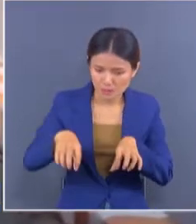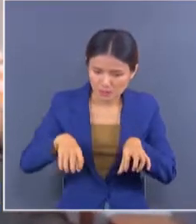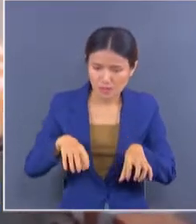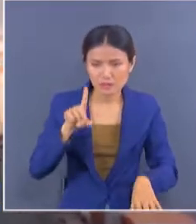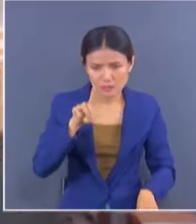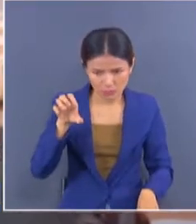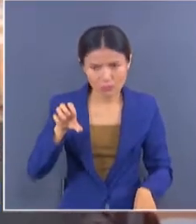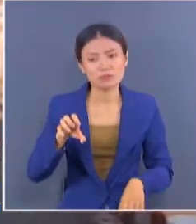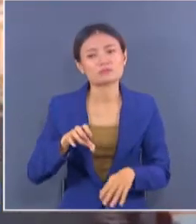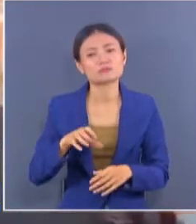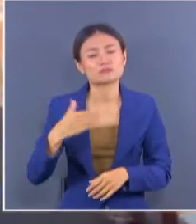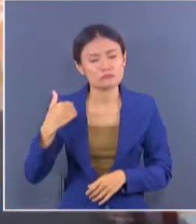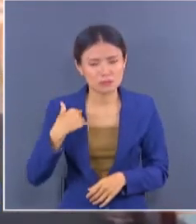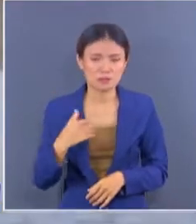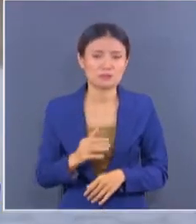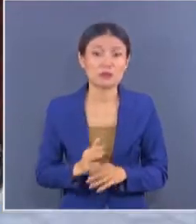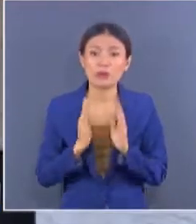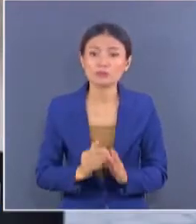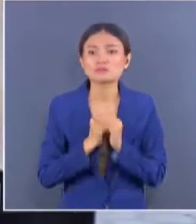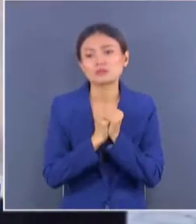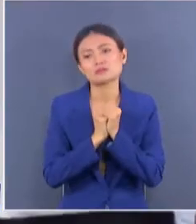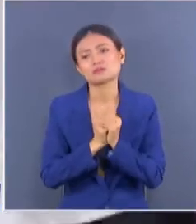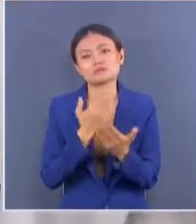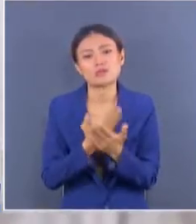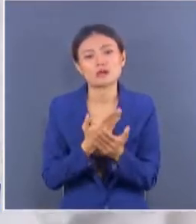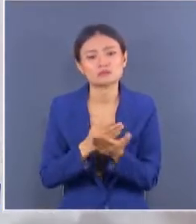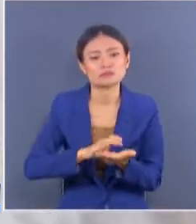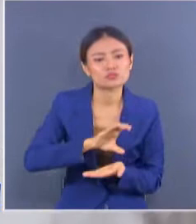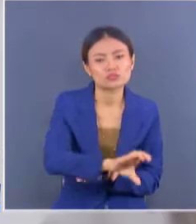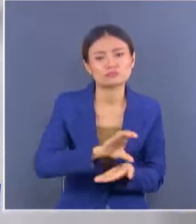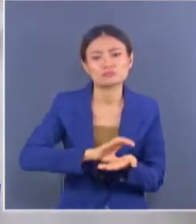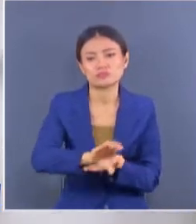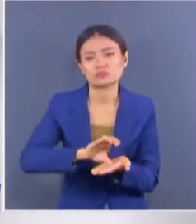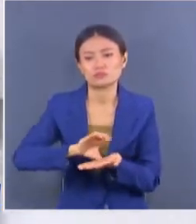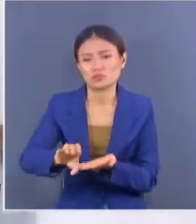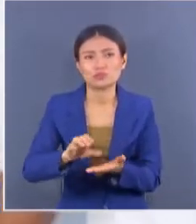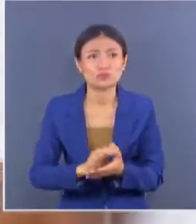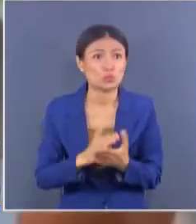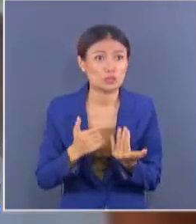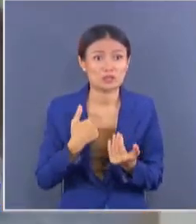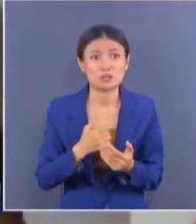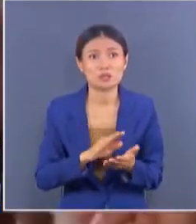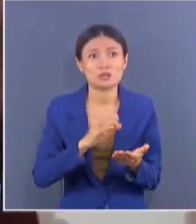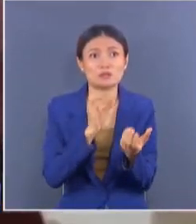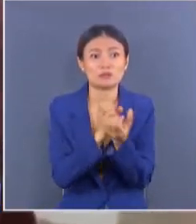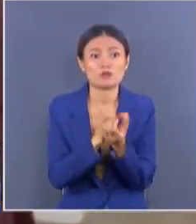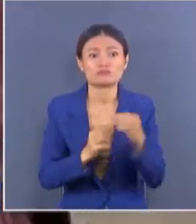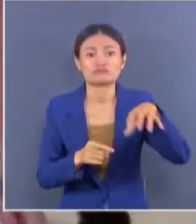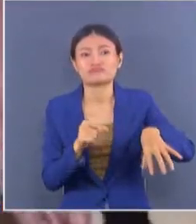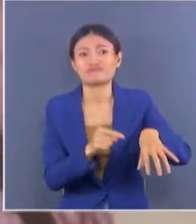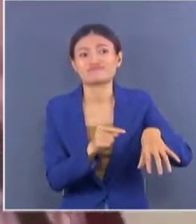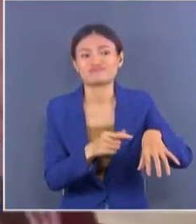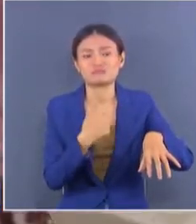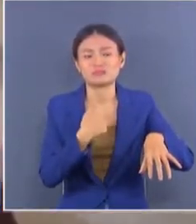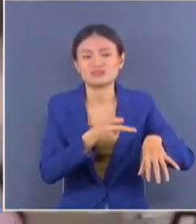งมีนายทุนจีนอยู่เบื้องหลังผู้เสียหายที่อ้างว่าถูกผู้คุมบ่อนการพนันอุ้มตัวไปทำร้ายร่างกายแล้